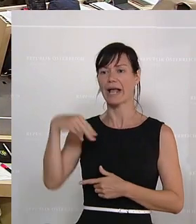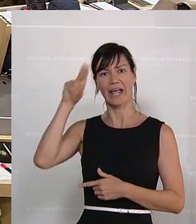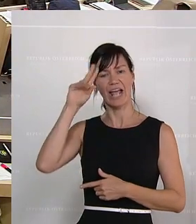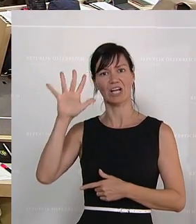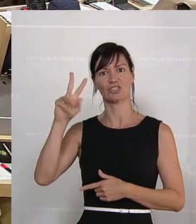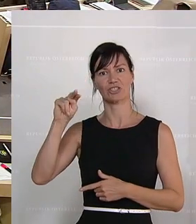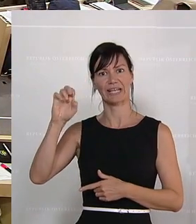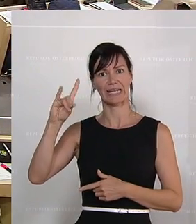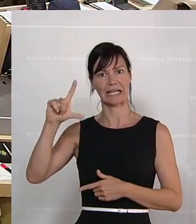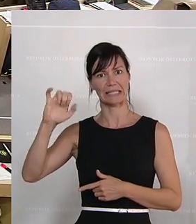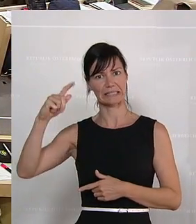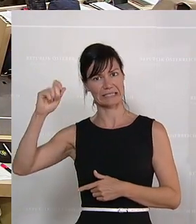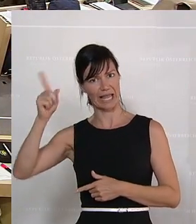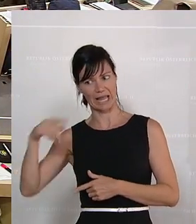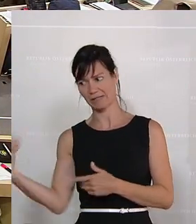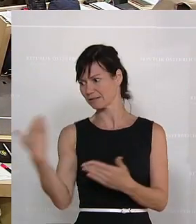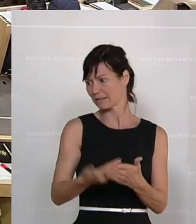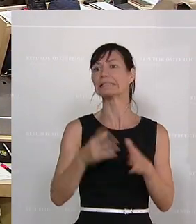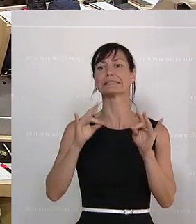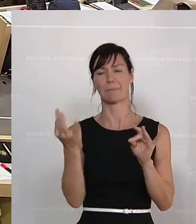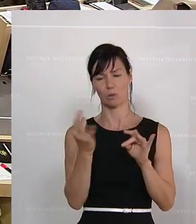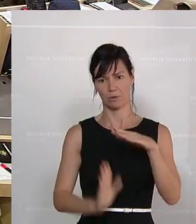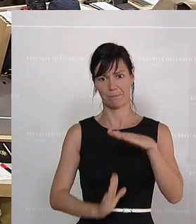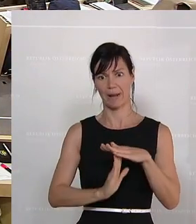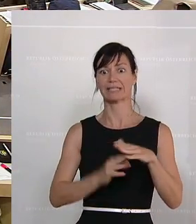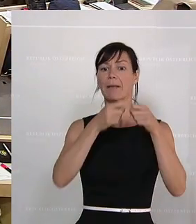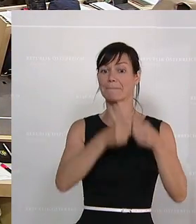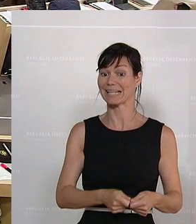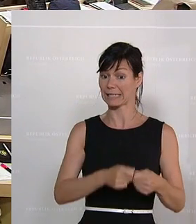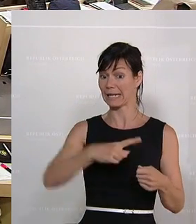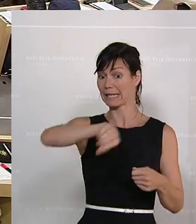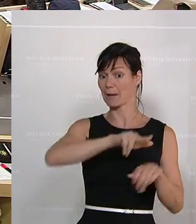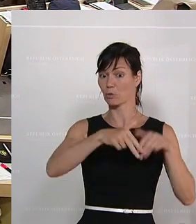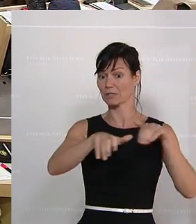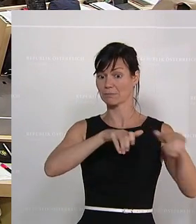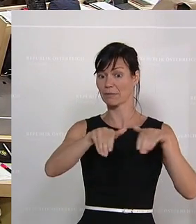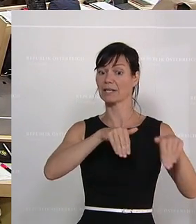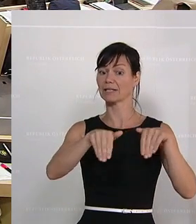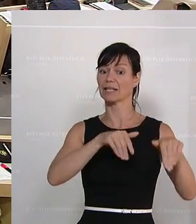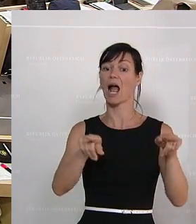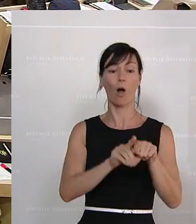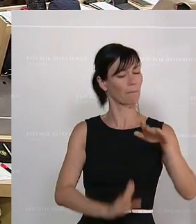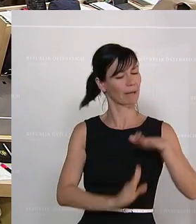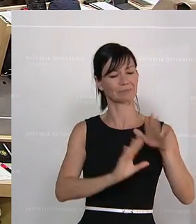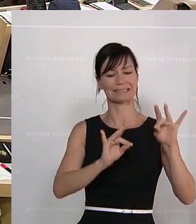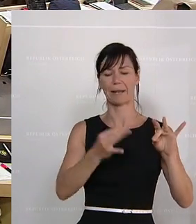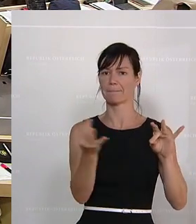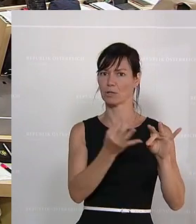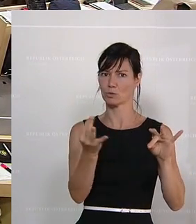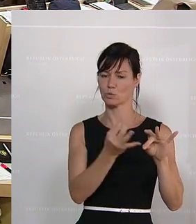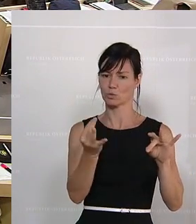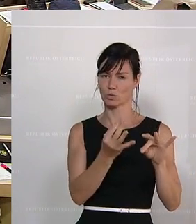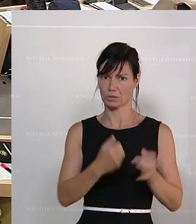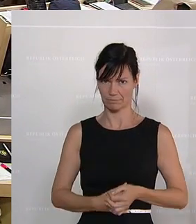wurden und wenn ja wie hoch die entsprechenden kosten sind als erster zu wort gemeldet hat sich der